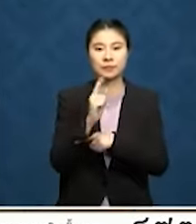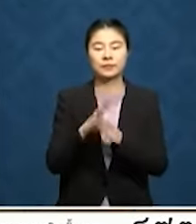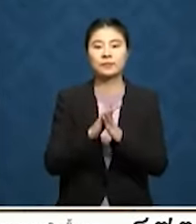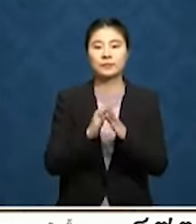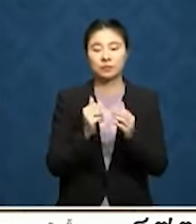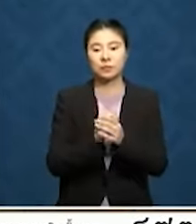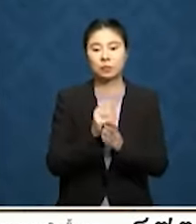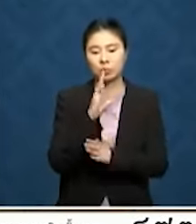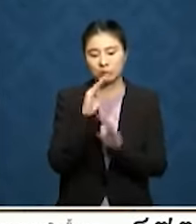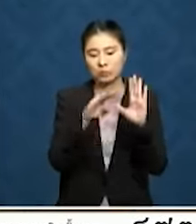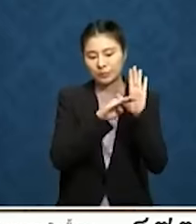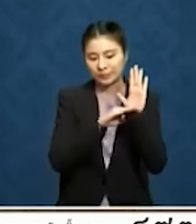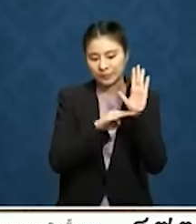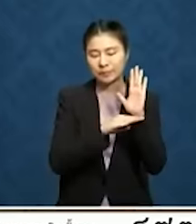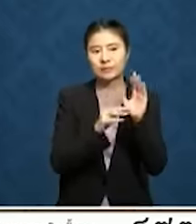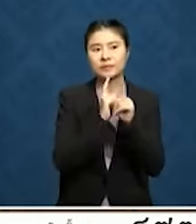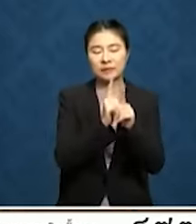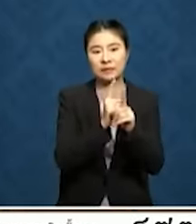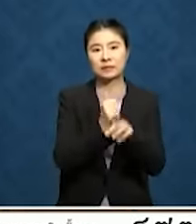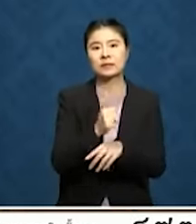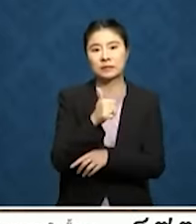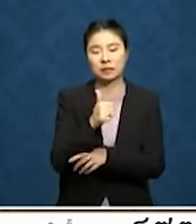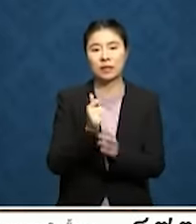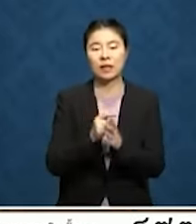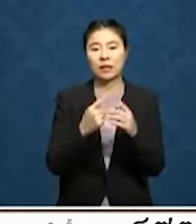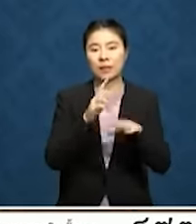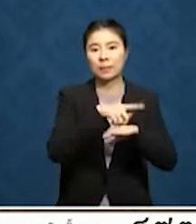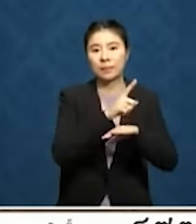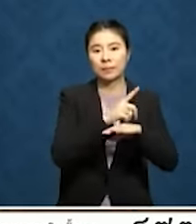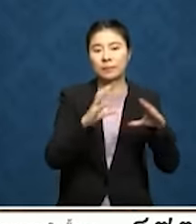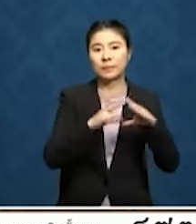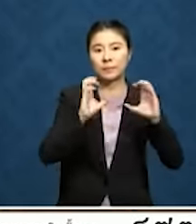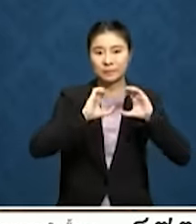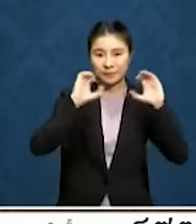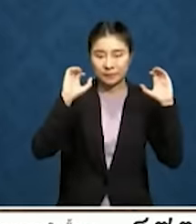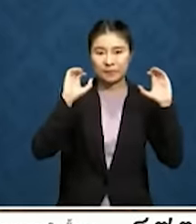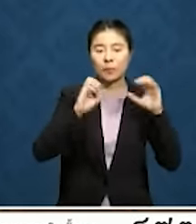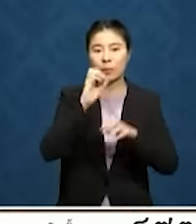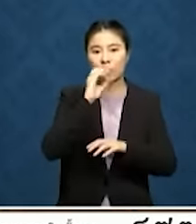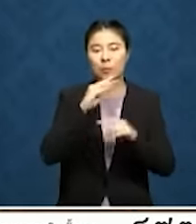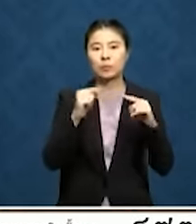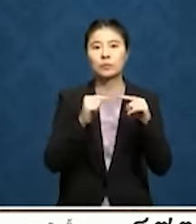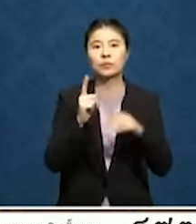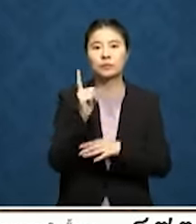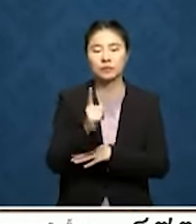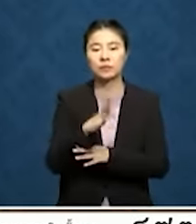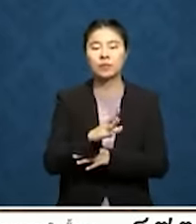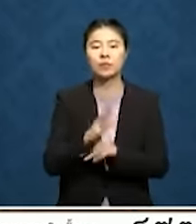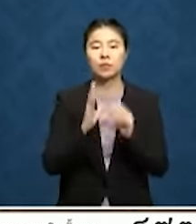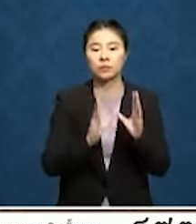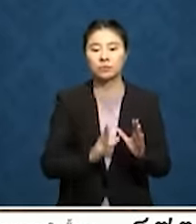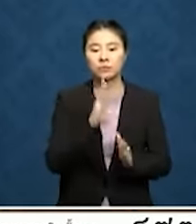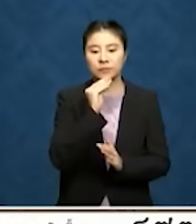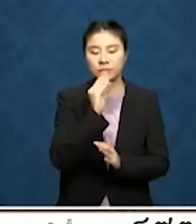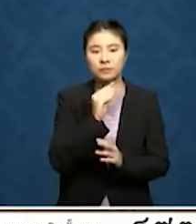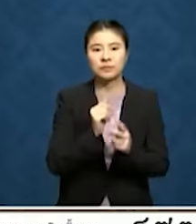ได้ทางวิปฝ่ายค้านฝ่ายรัฐบาลท่านประธานวิปรัฐบาลก็ยืนยันแล้วนะครับว่าให้มีการพูด2ท่านตามที่ได้มีการร้องขอ